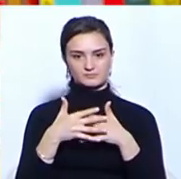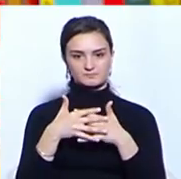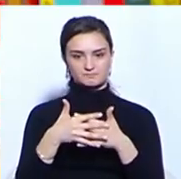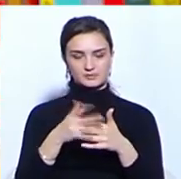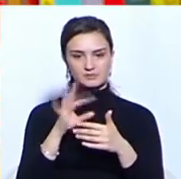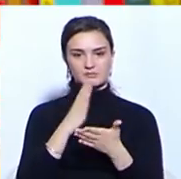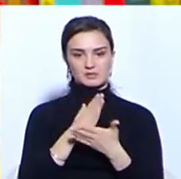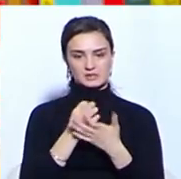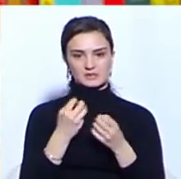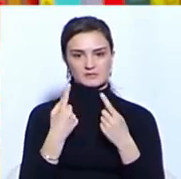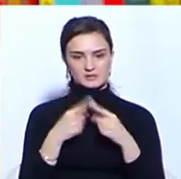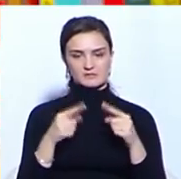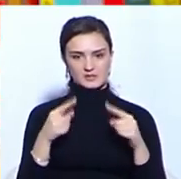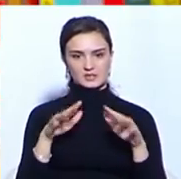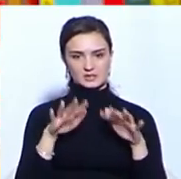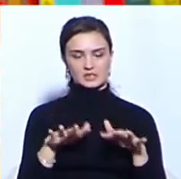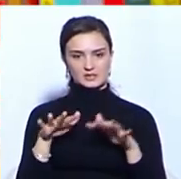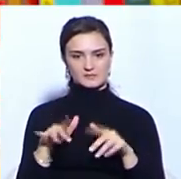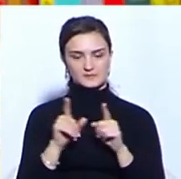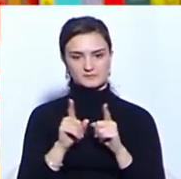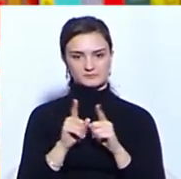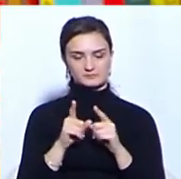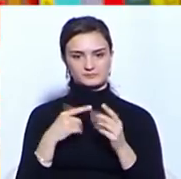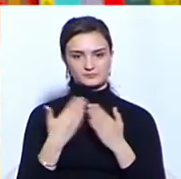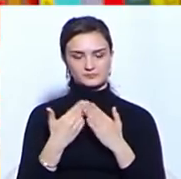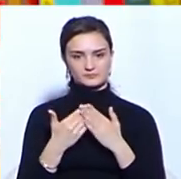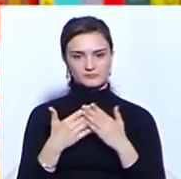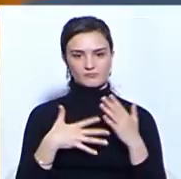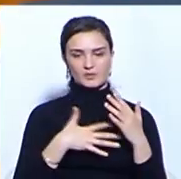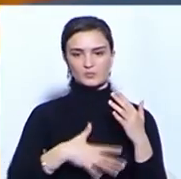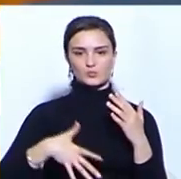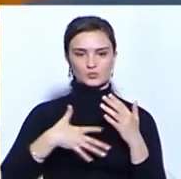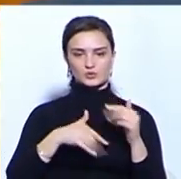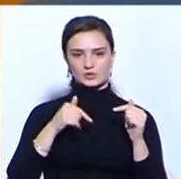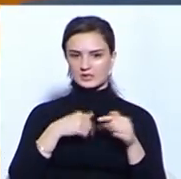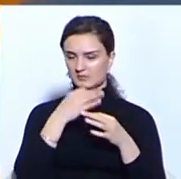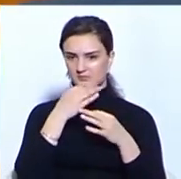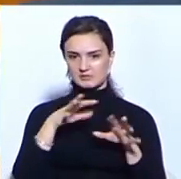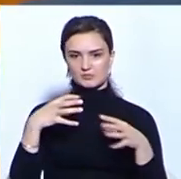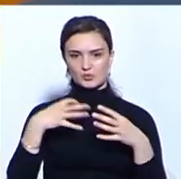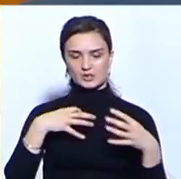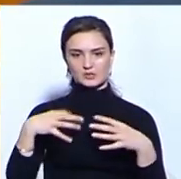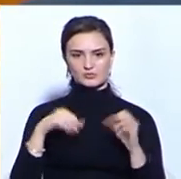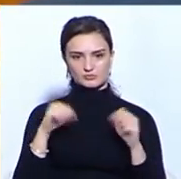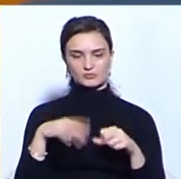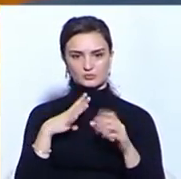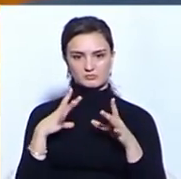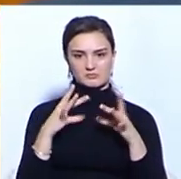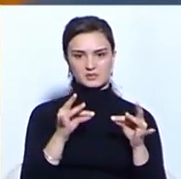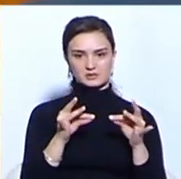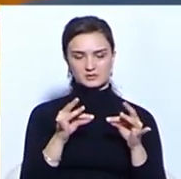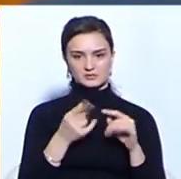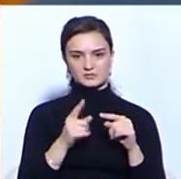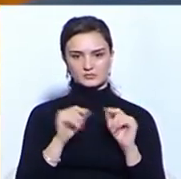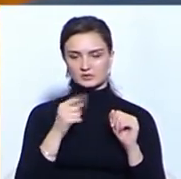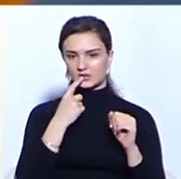მაგრამ არსებობს კიდევ სხვა ადგილებიც. მაგალითად, მოცულის ღრუში ნებისმიერ ადგილზე, ნებისმიერ ორგანოზე შეიძლება მიმაგდეს. მათ